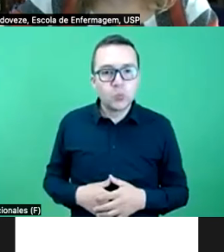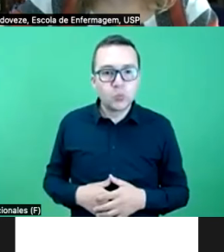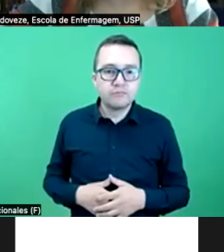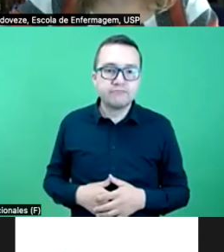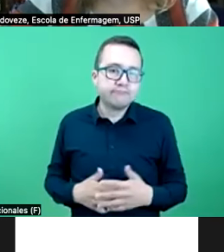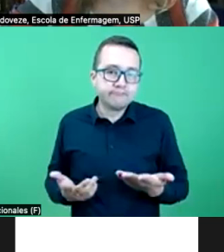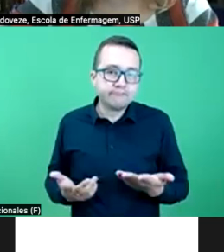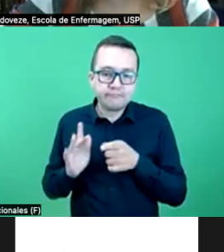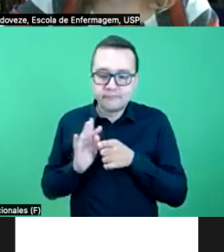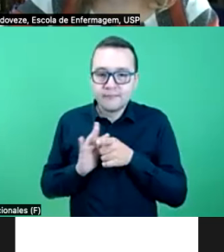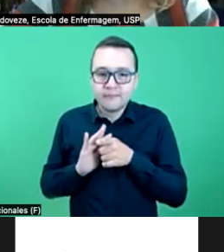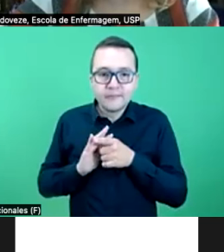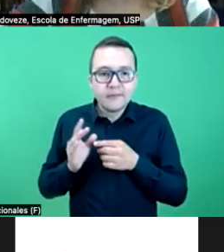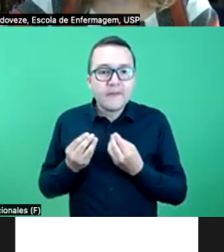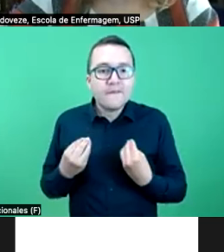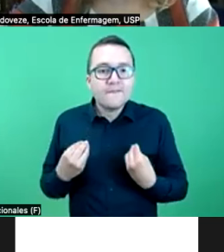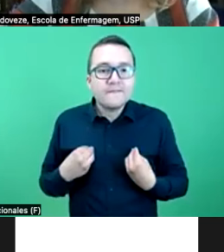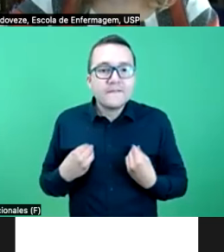témoignages.